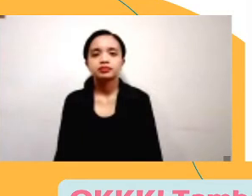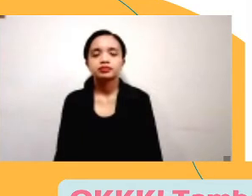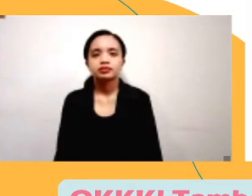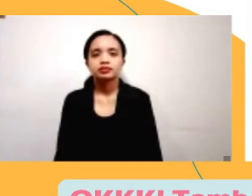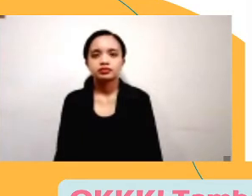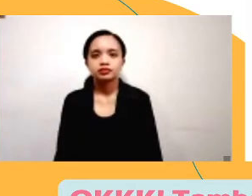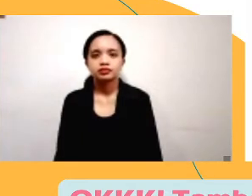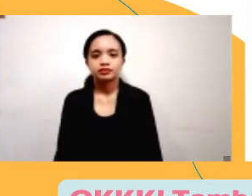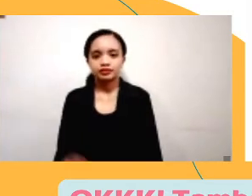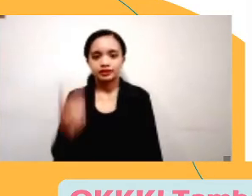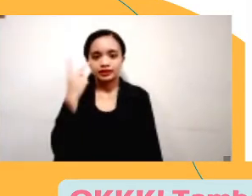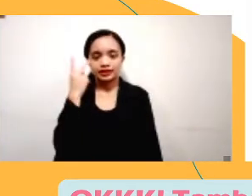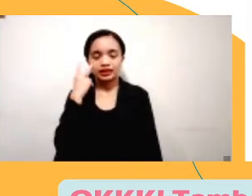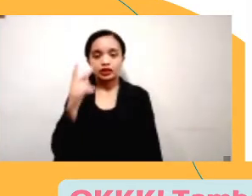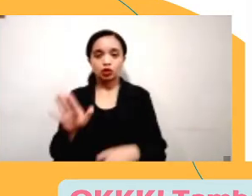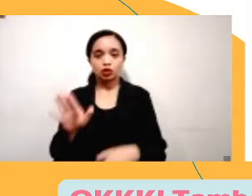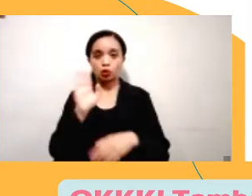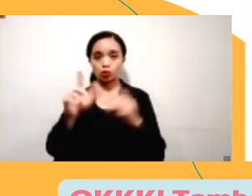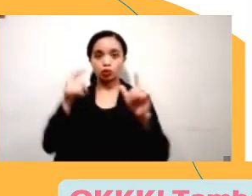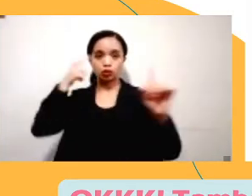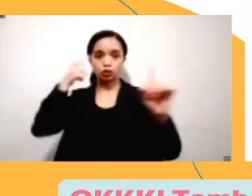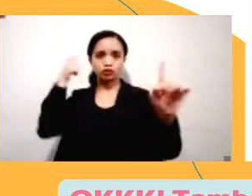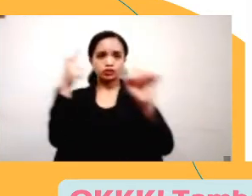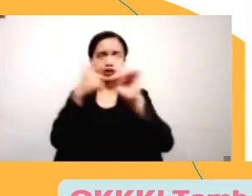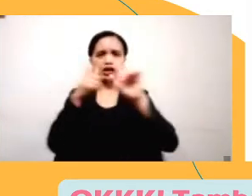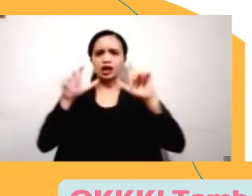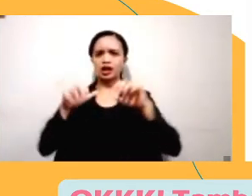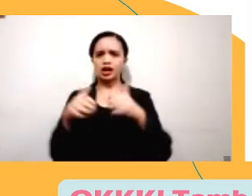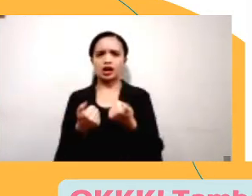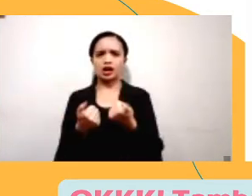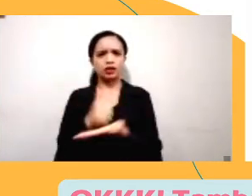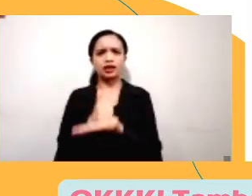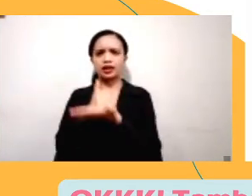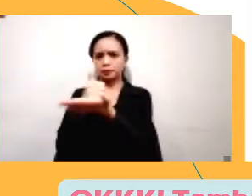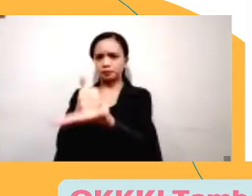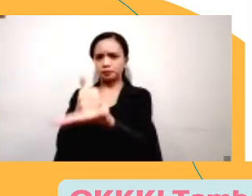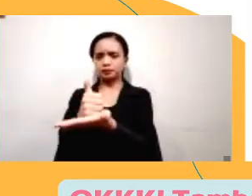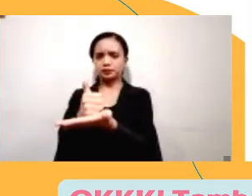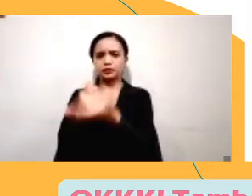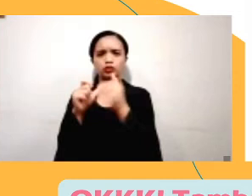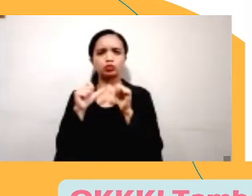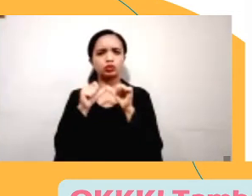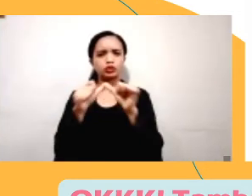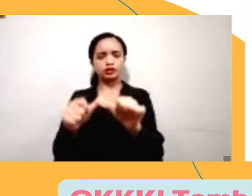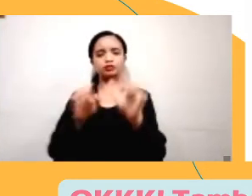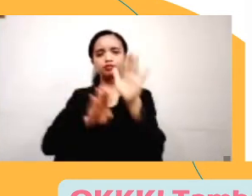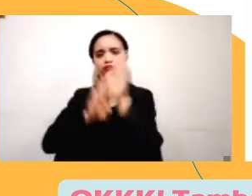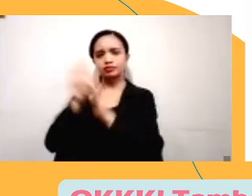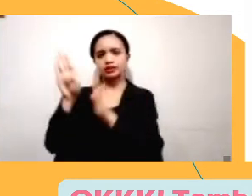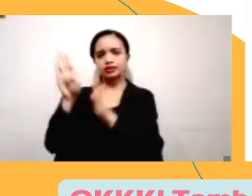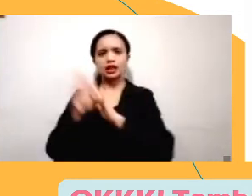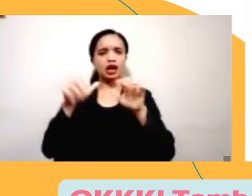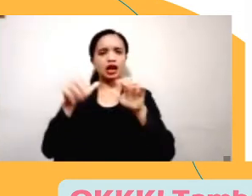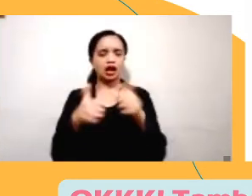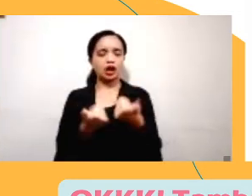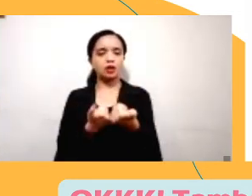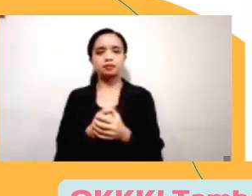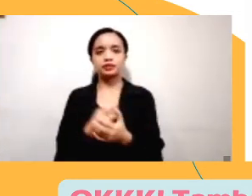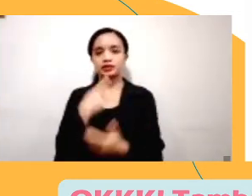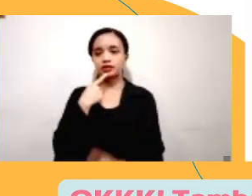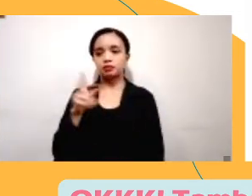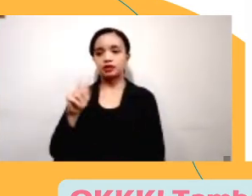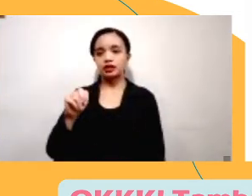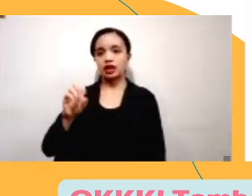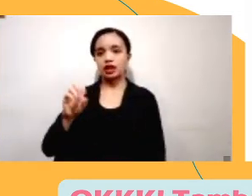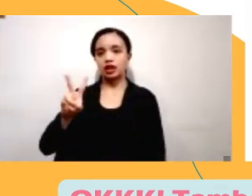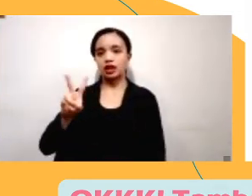Itong mga goals ninyo, no? Paano nakatulong yan sa inyong continued development? Yan. Sabi ni Nova ay,